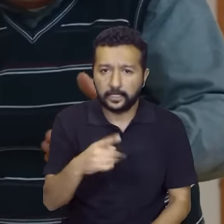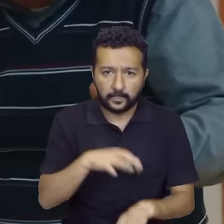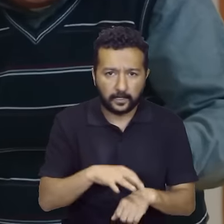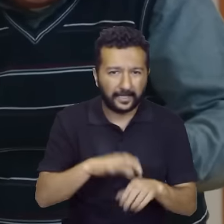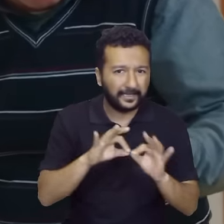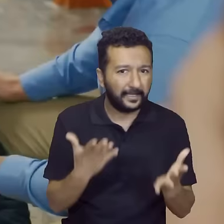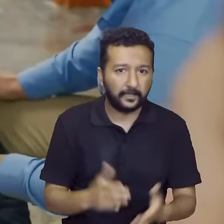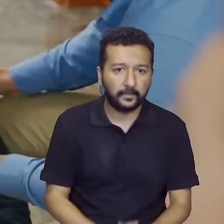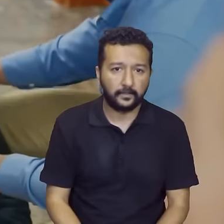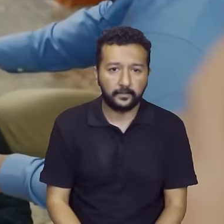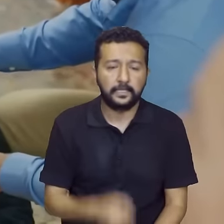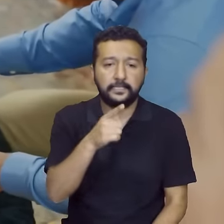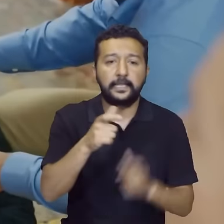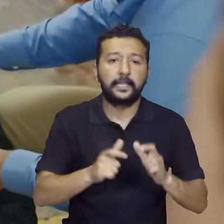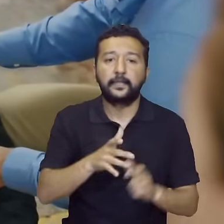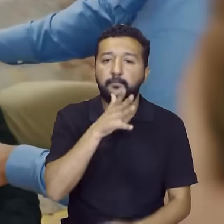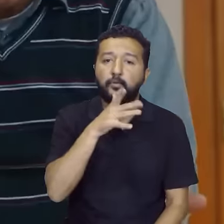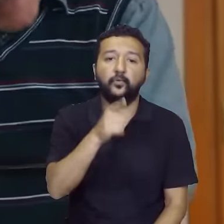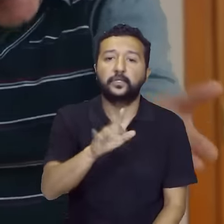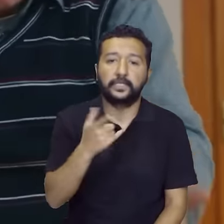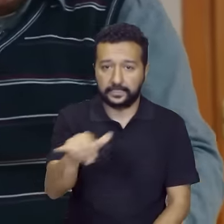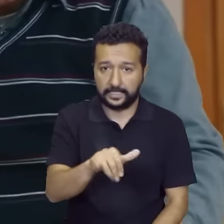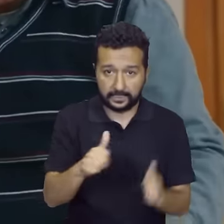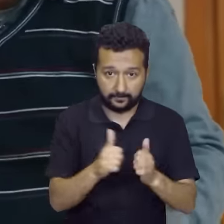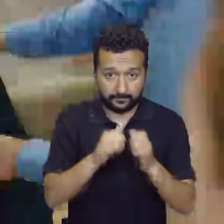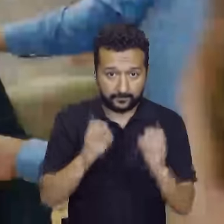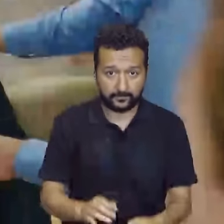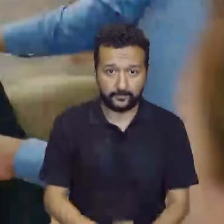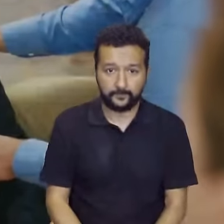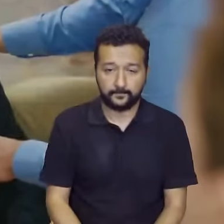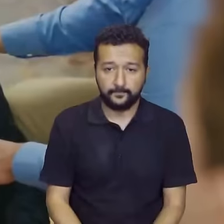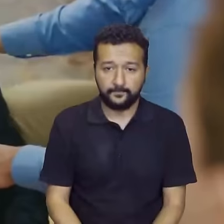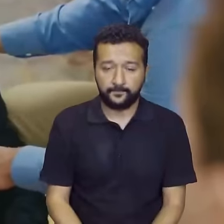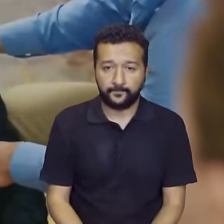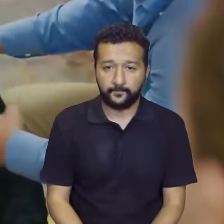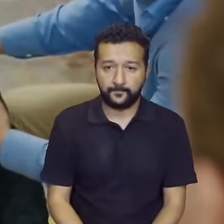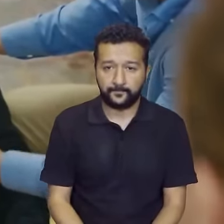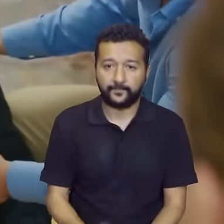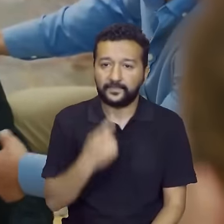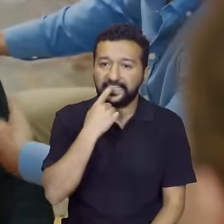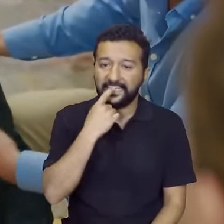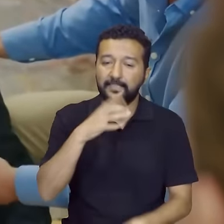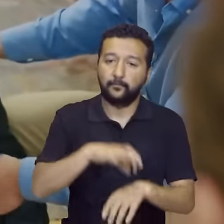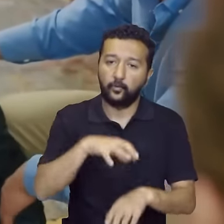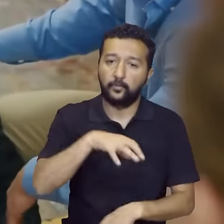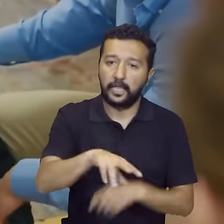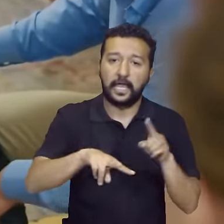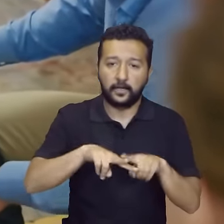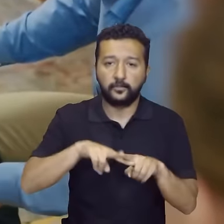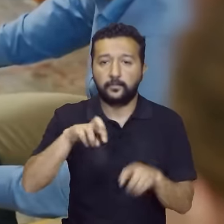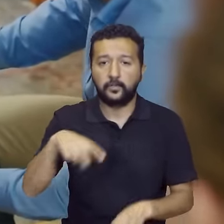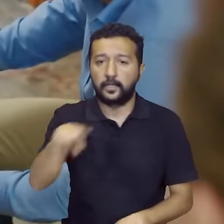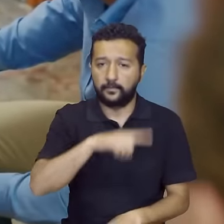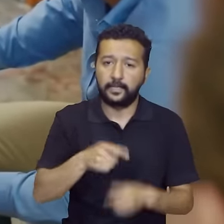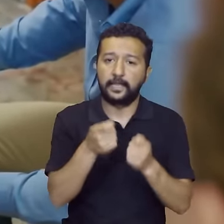doktor ne? Sen nereden biliyorsun ya? Yanında mıydın ki? Diş hekimliğinde anatomi, patoloji falan